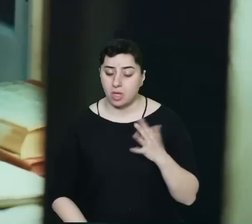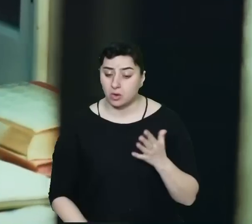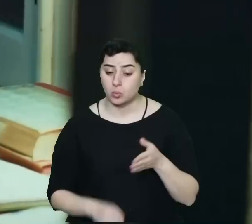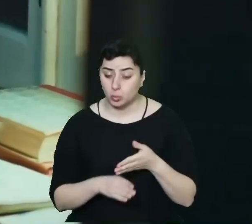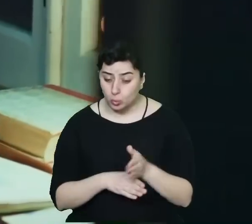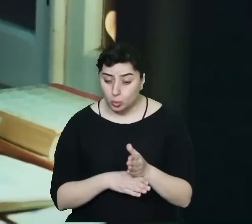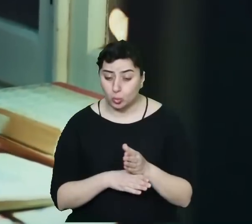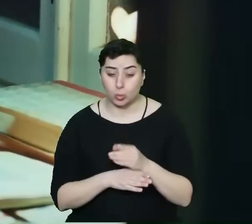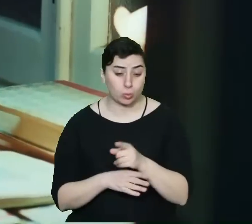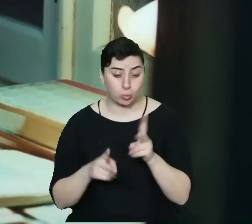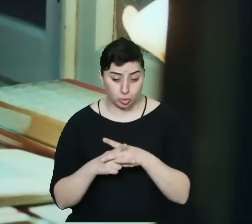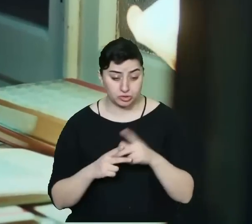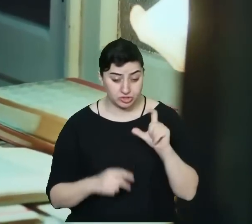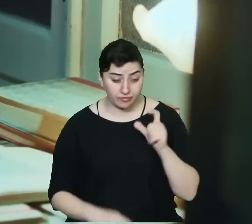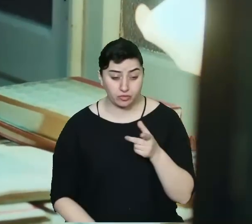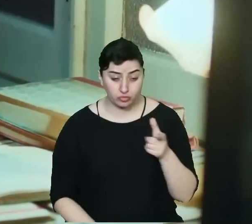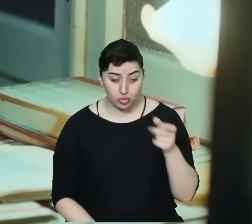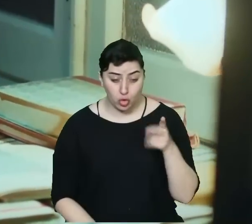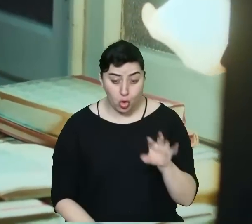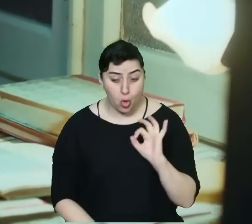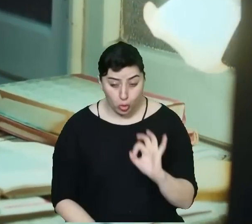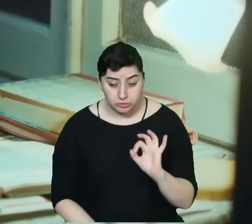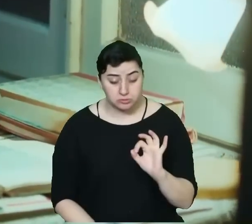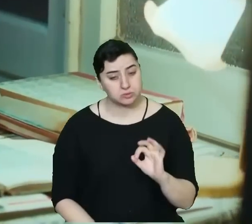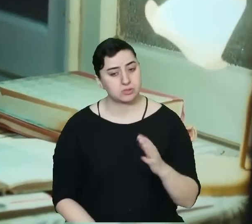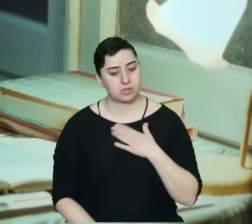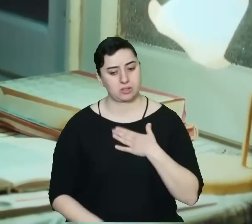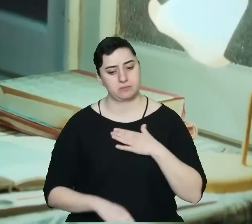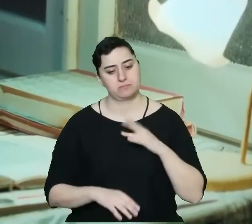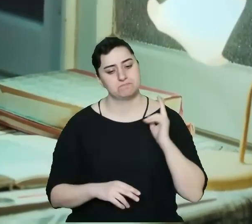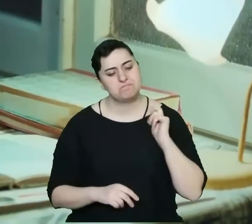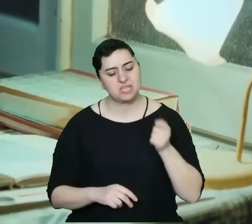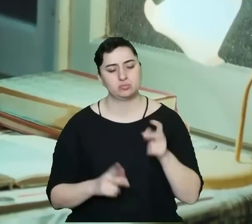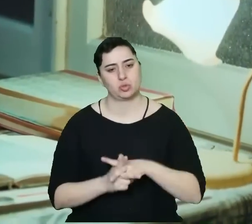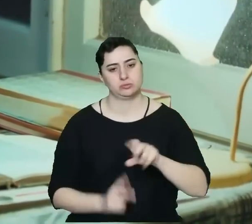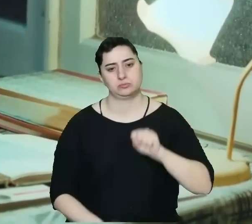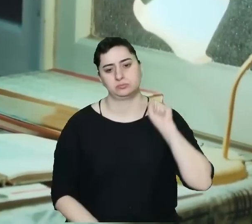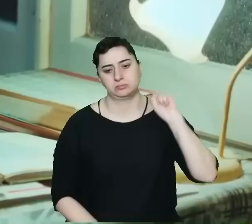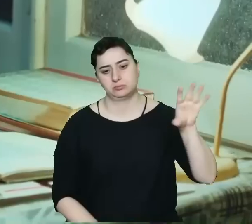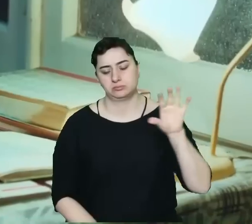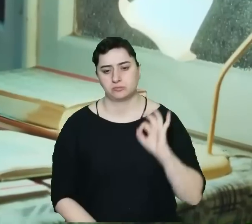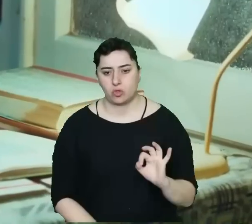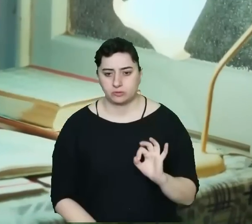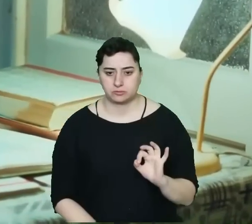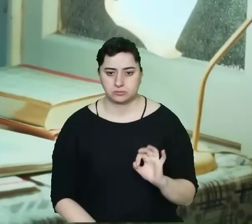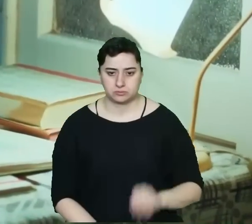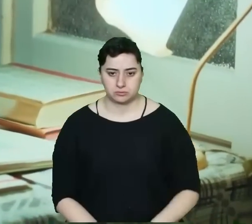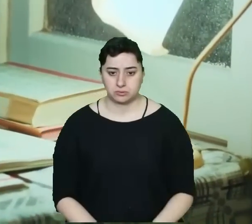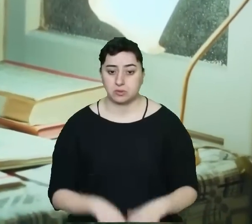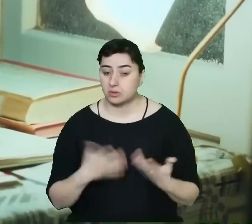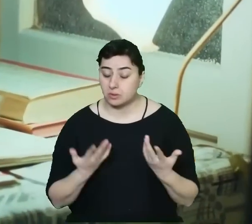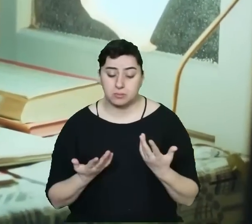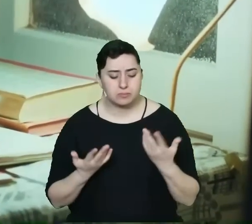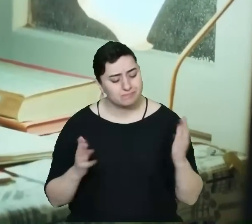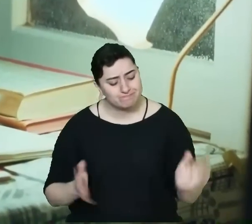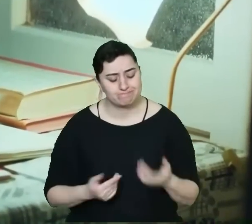Eğer gerçekten o polisi Cevat öldürdüyse kendi elimle teslim ederim onu. Güler derin bir nefesle rahatladı. Neye